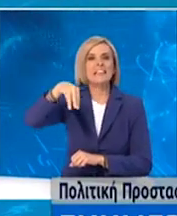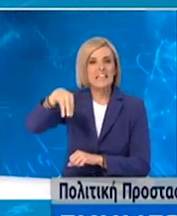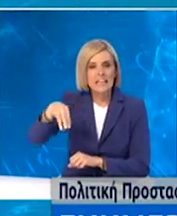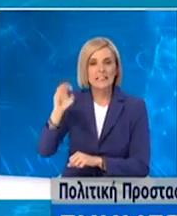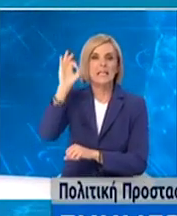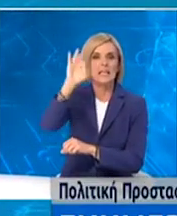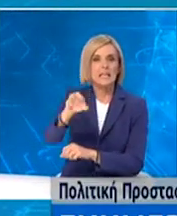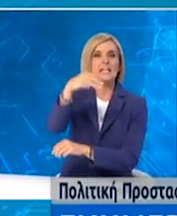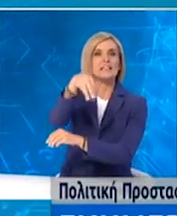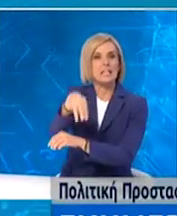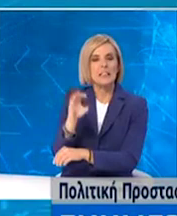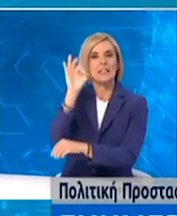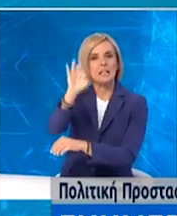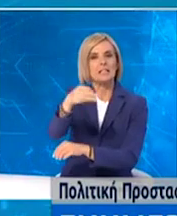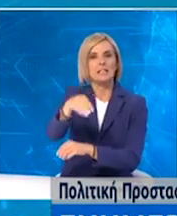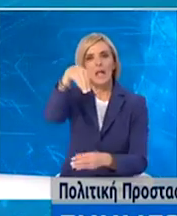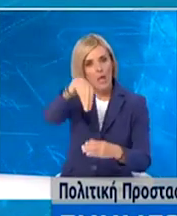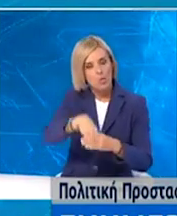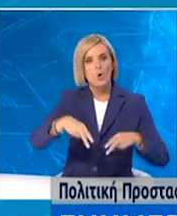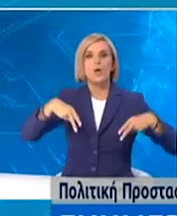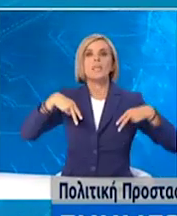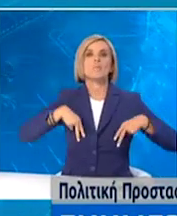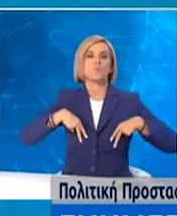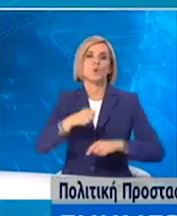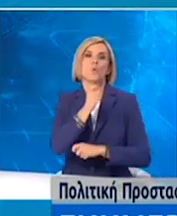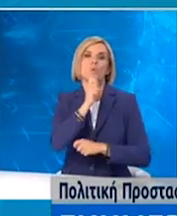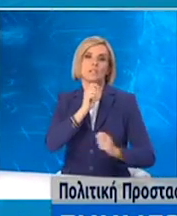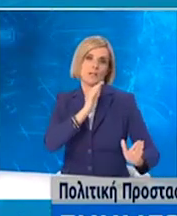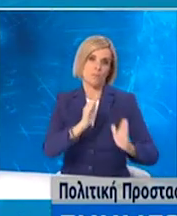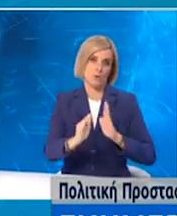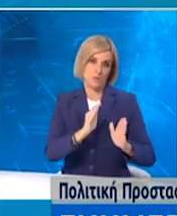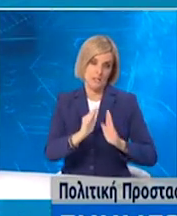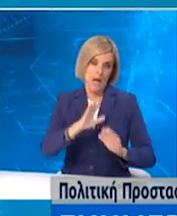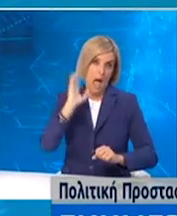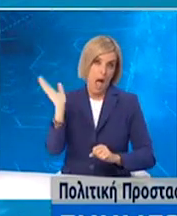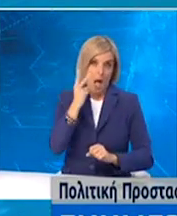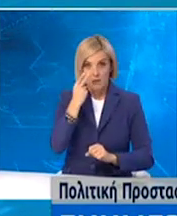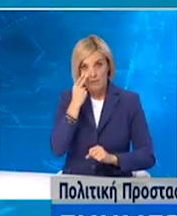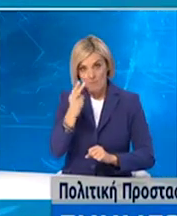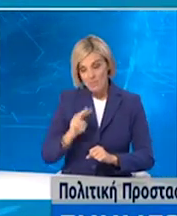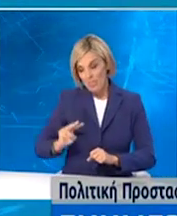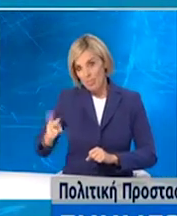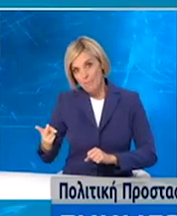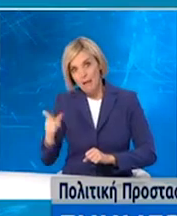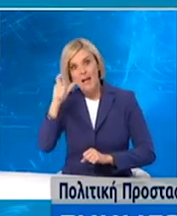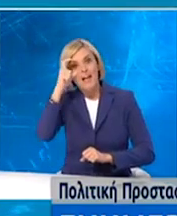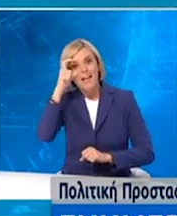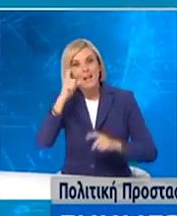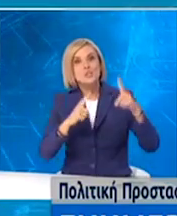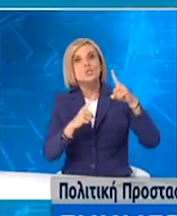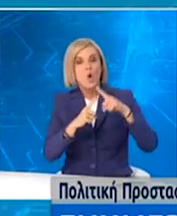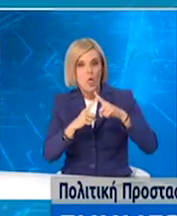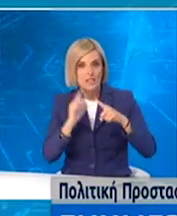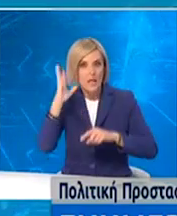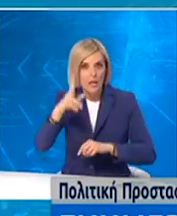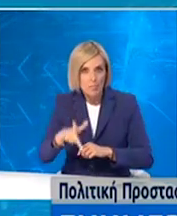Υπουργείο Υγείας, αλλά εδώ στην Πολιτική Προστασία. Άλλωστε, αν επιστρέφαμε στην παλιά μορφή, μαζί με τον καθηγητή και καθημερινά, αυτό